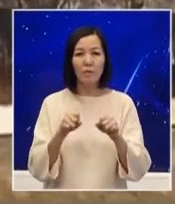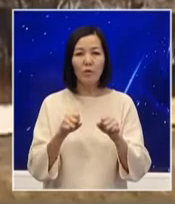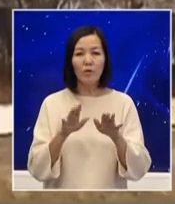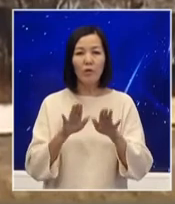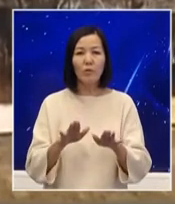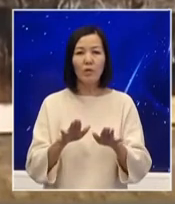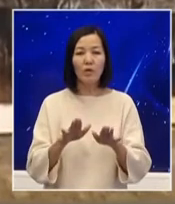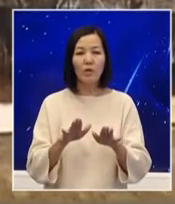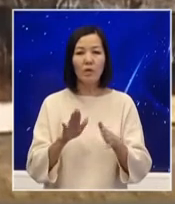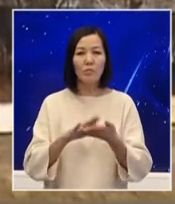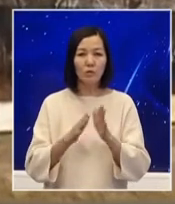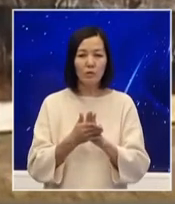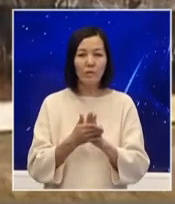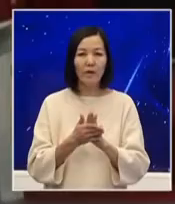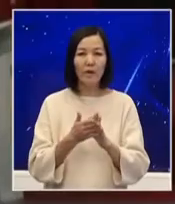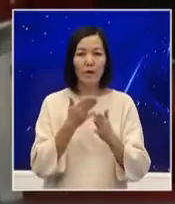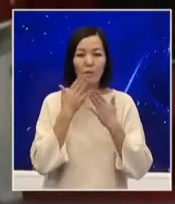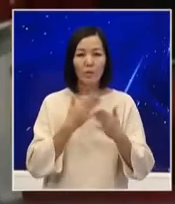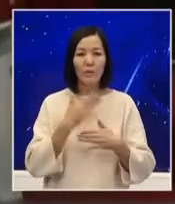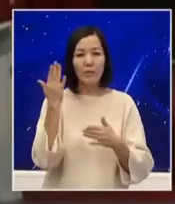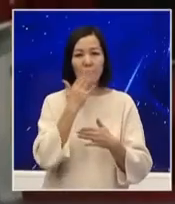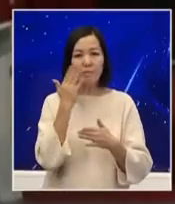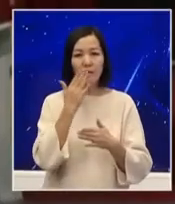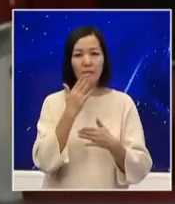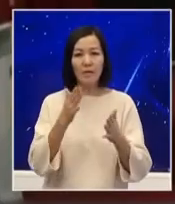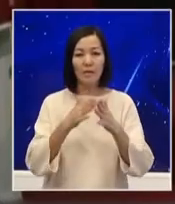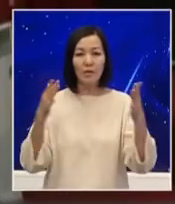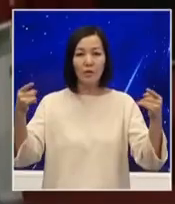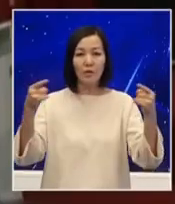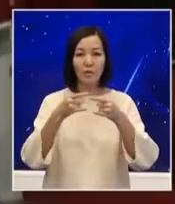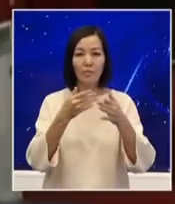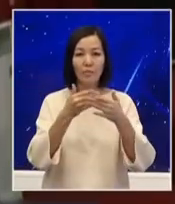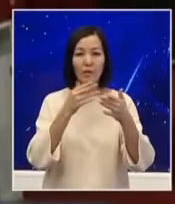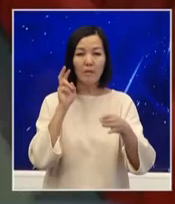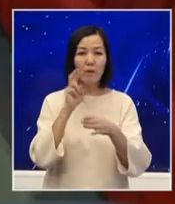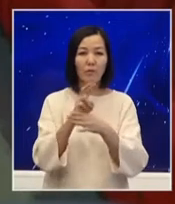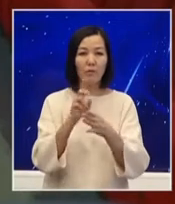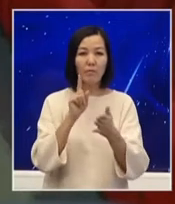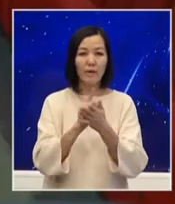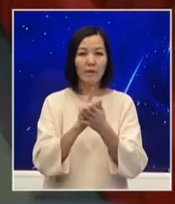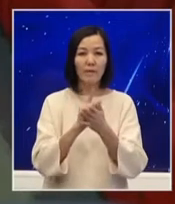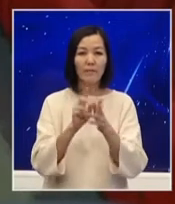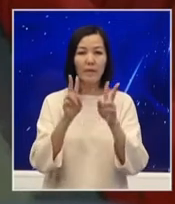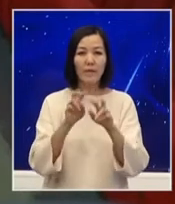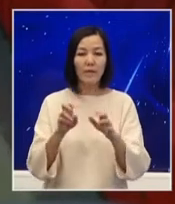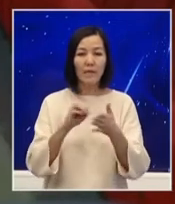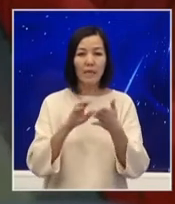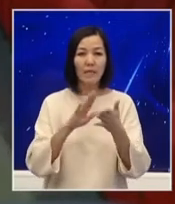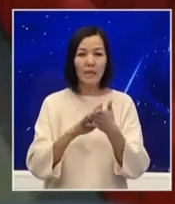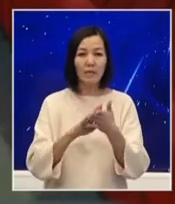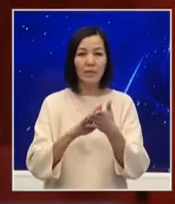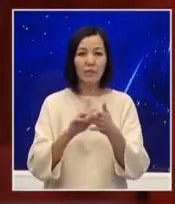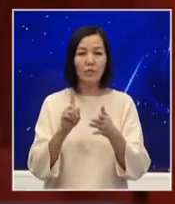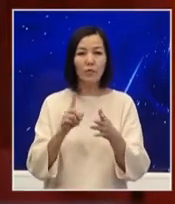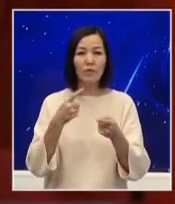только на определенных условиях. Любители смотреть фильмы на широком экране перед походом в кино должны пройти предварительную регистрацию.